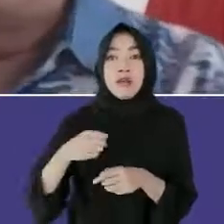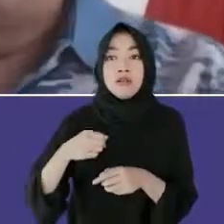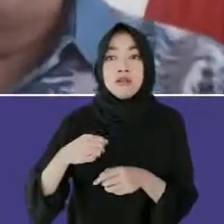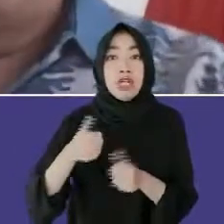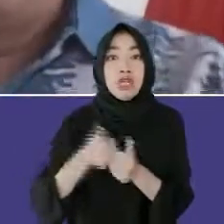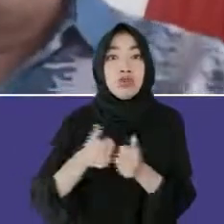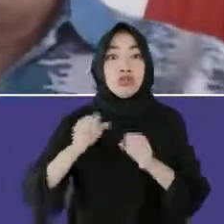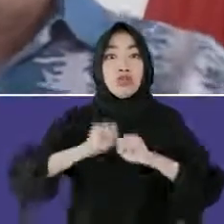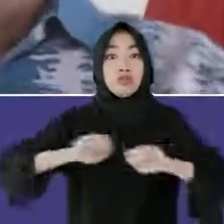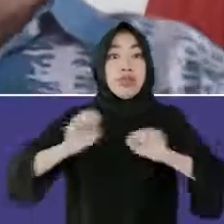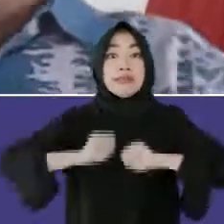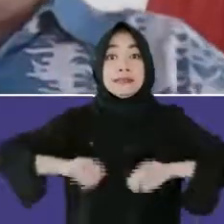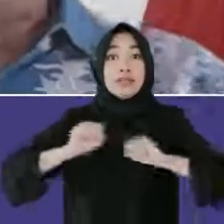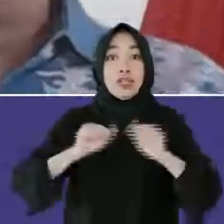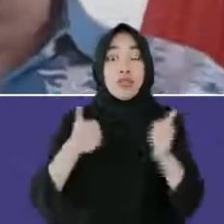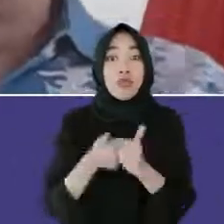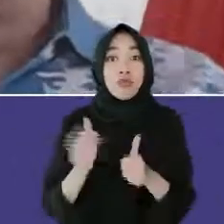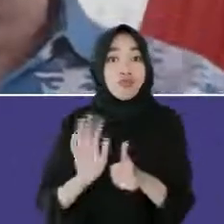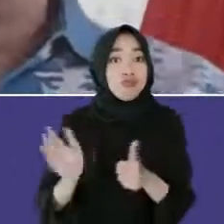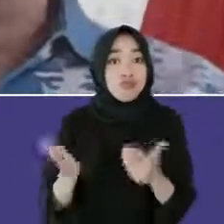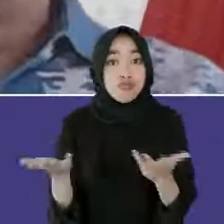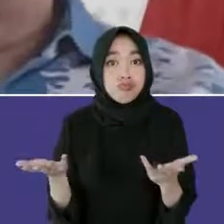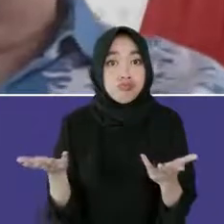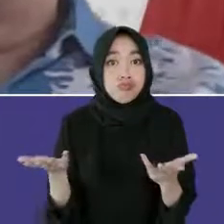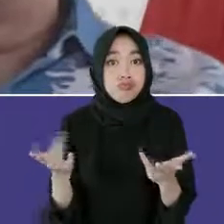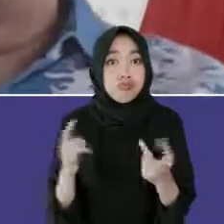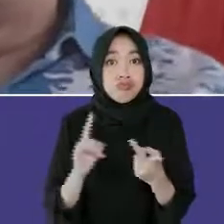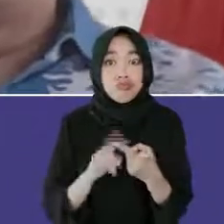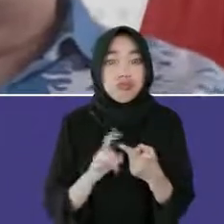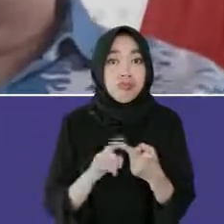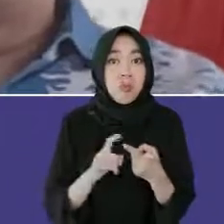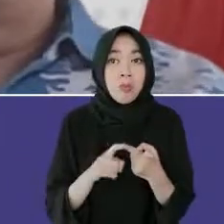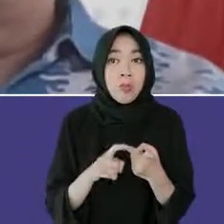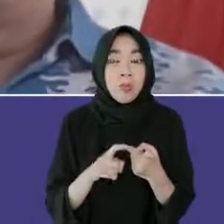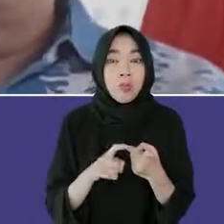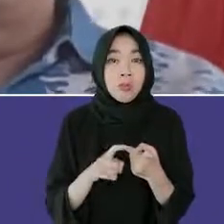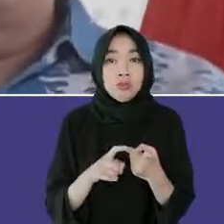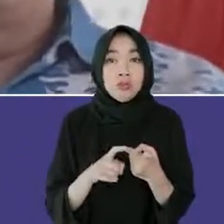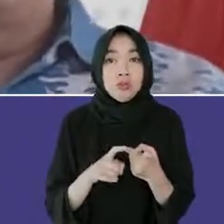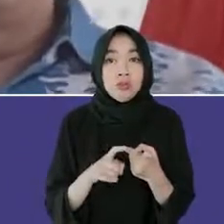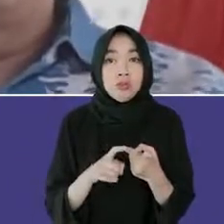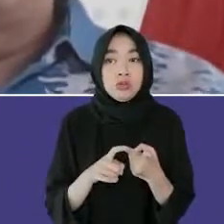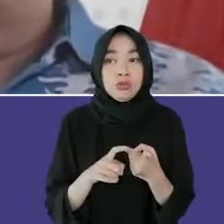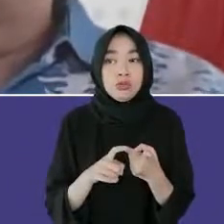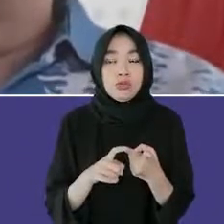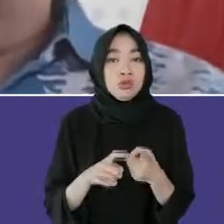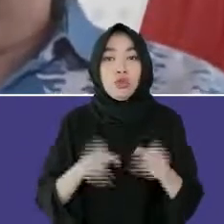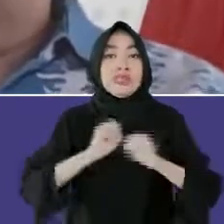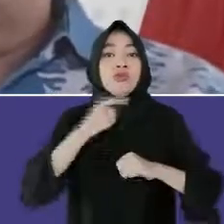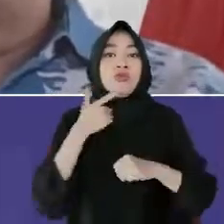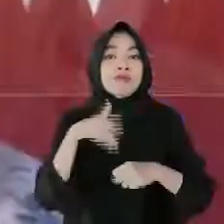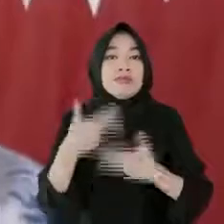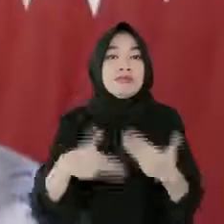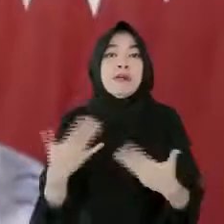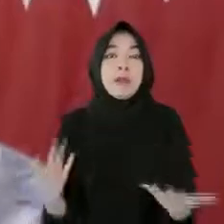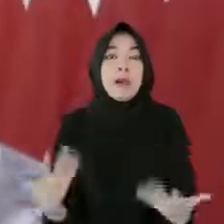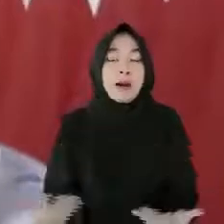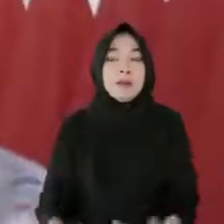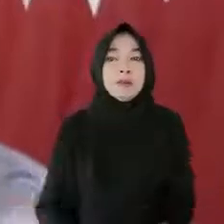sosialisasi dan apa saja yang dilakukan selama disana Dan penekanannya seperti apa Pak Sonic